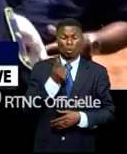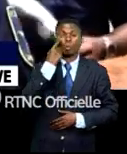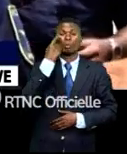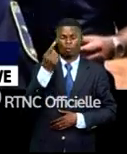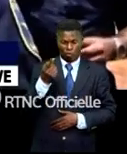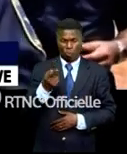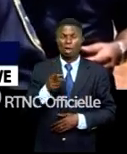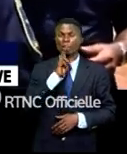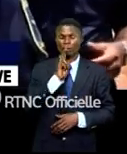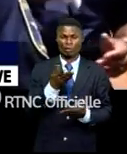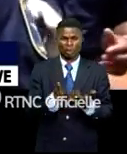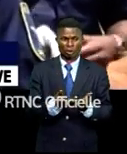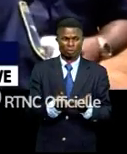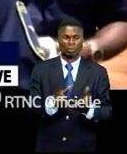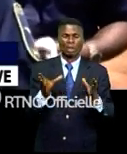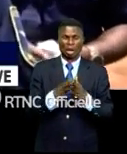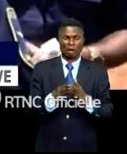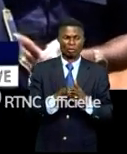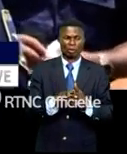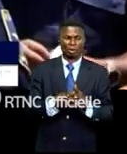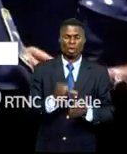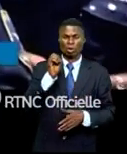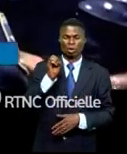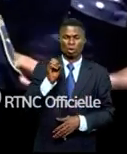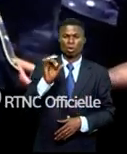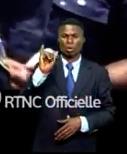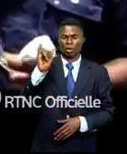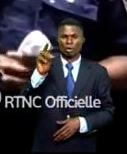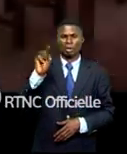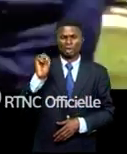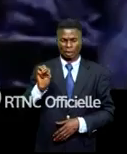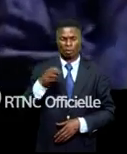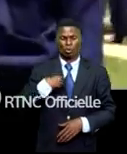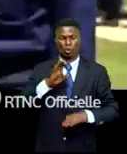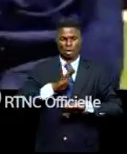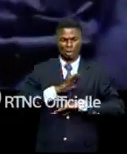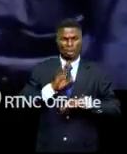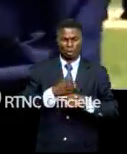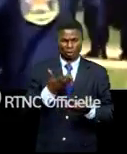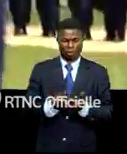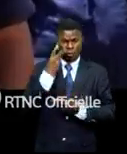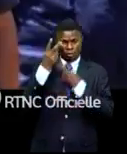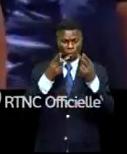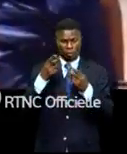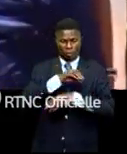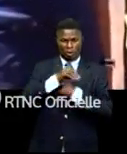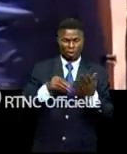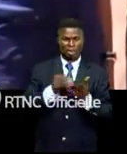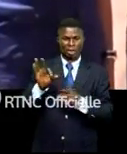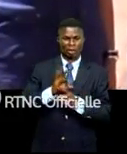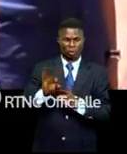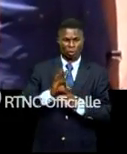propres yeux, avec des conditions créées par l'OIM. Je suis satisfait. visite du centre des